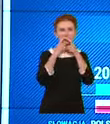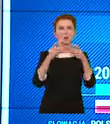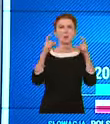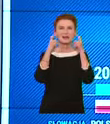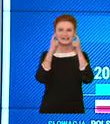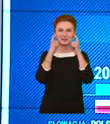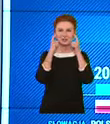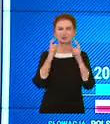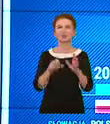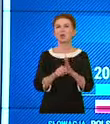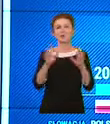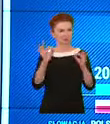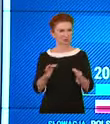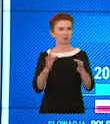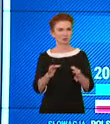w